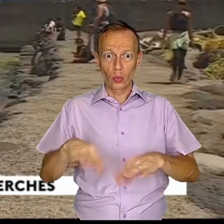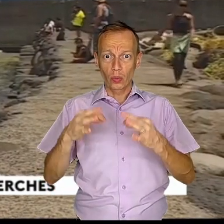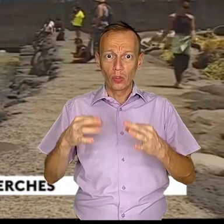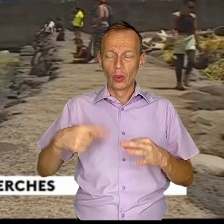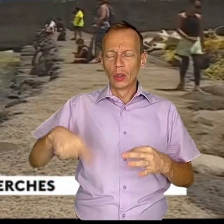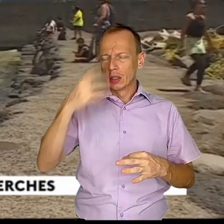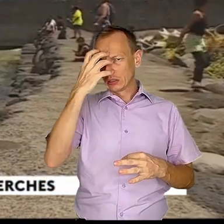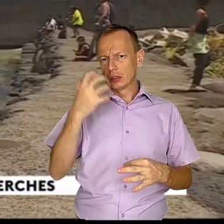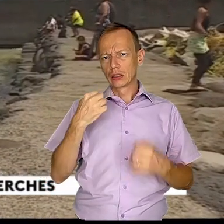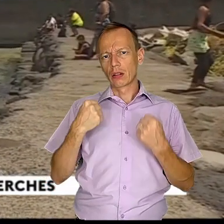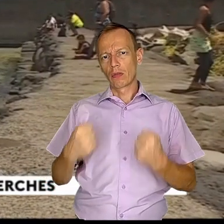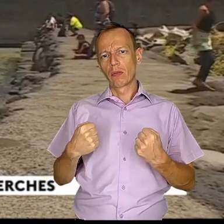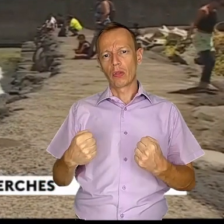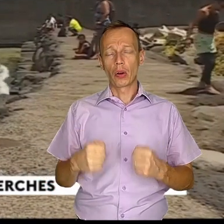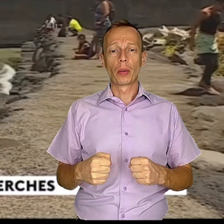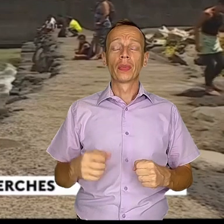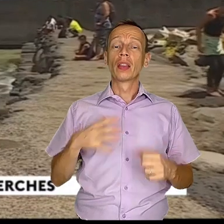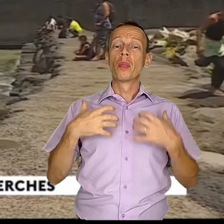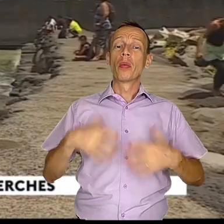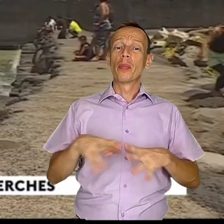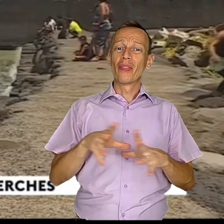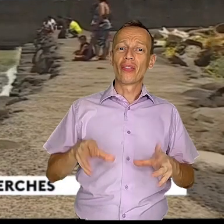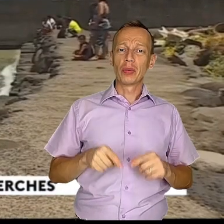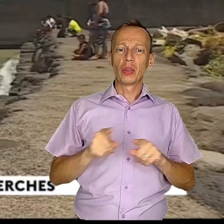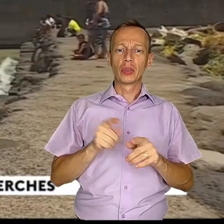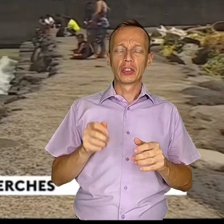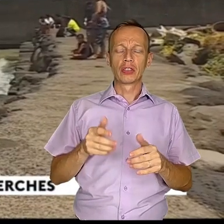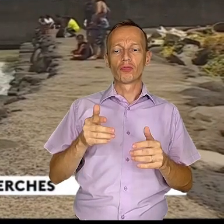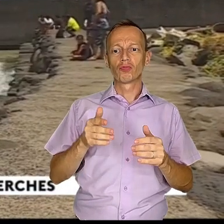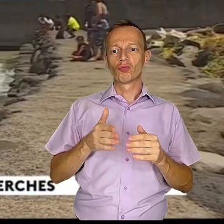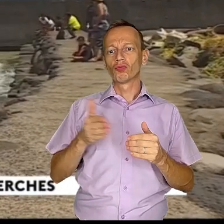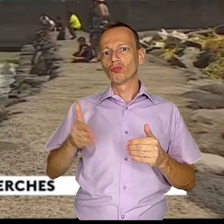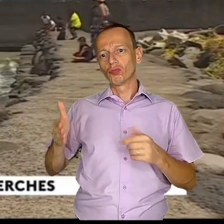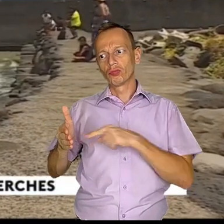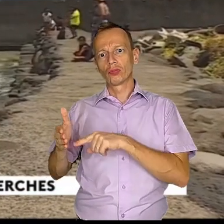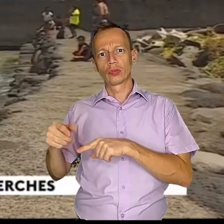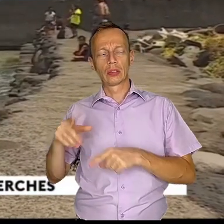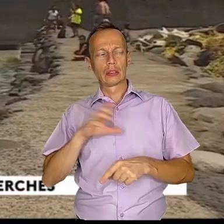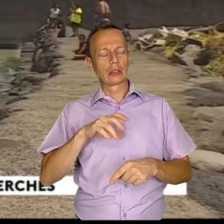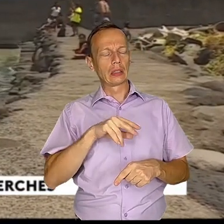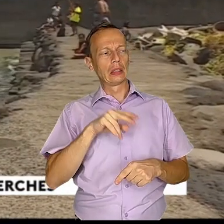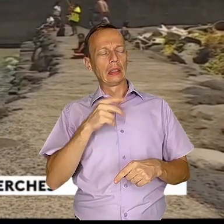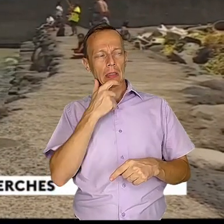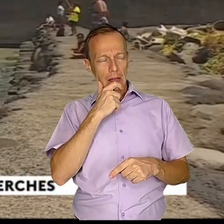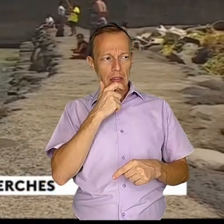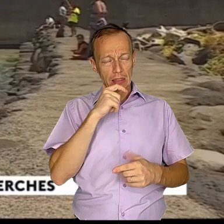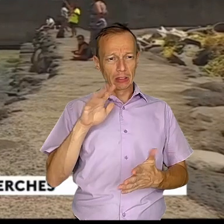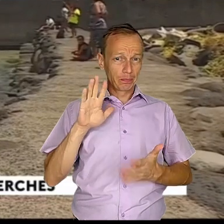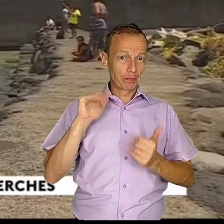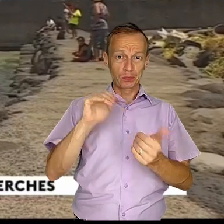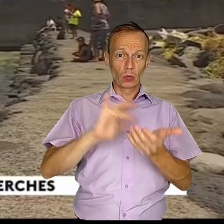et des membres de cette famille, des membres un peu plus éloignés qui ont un peu de recul, espèrent